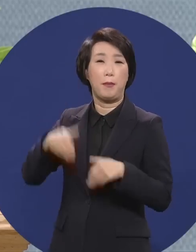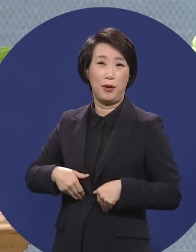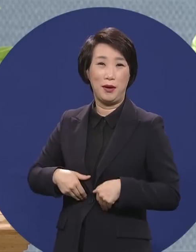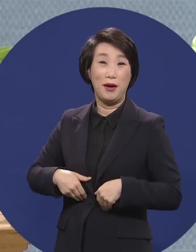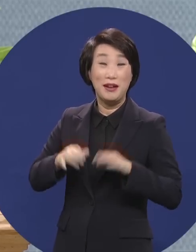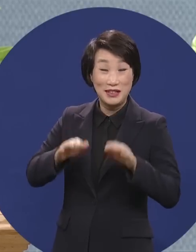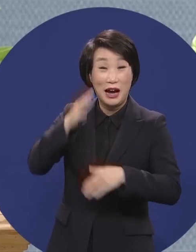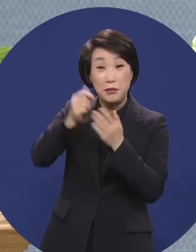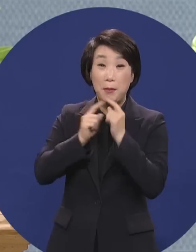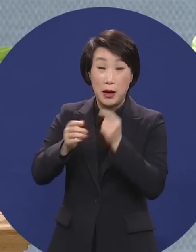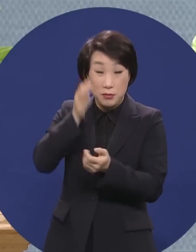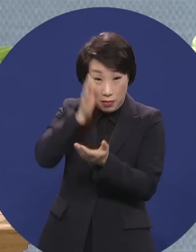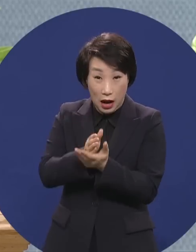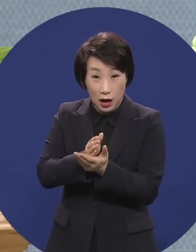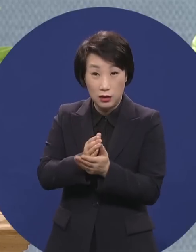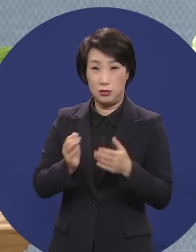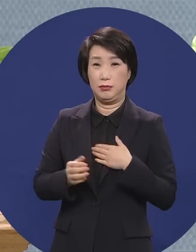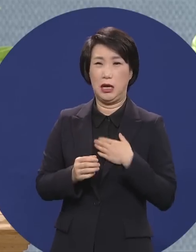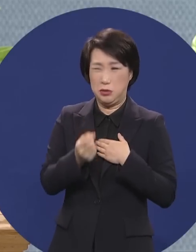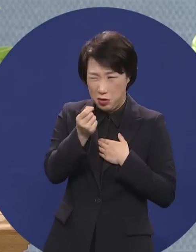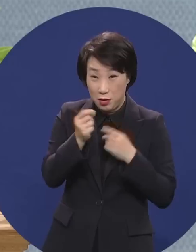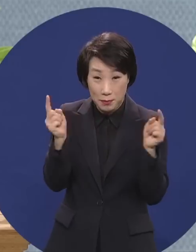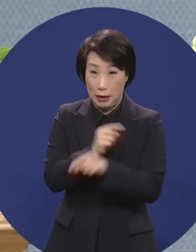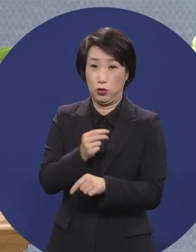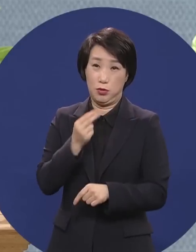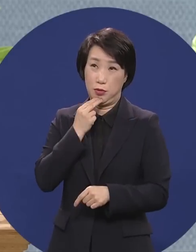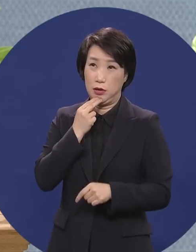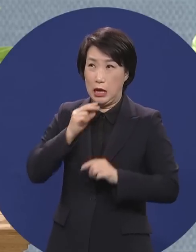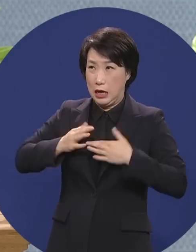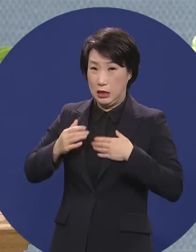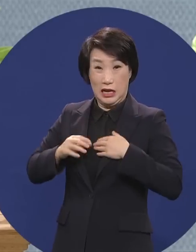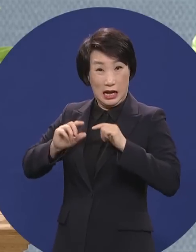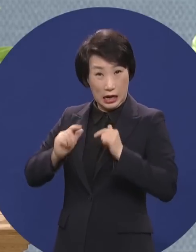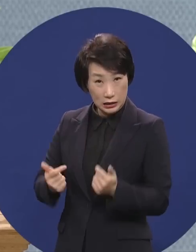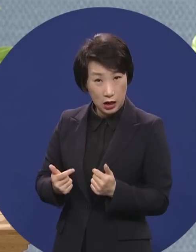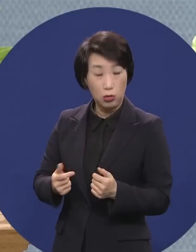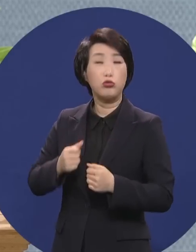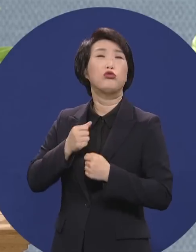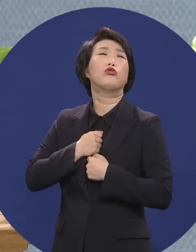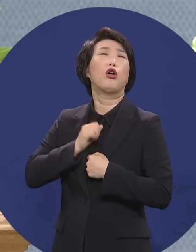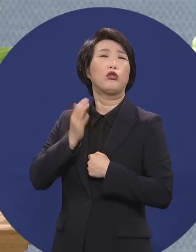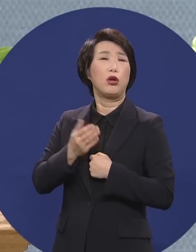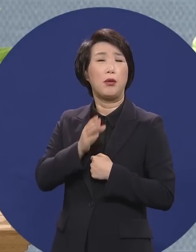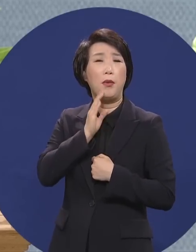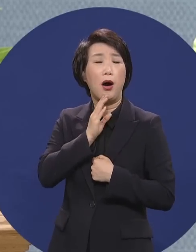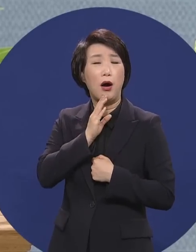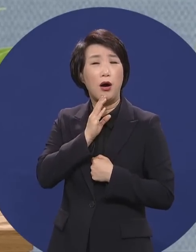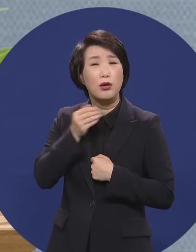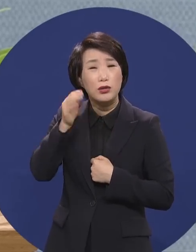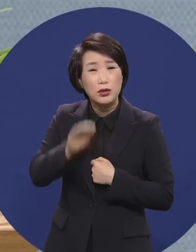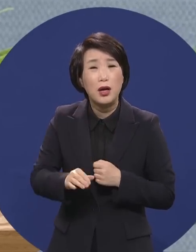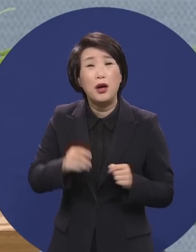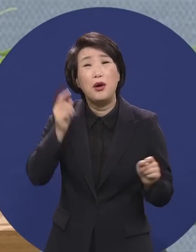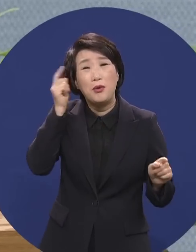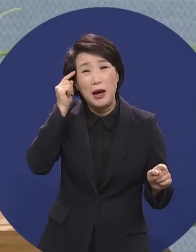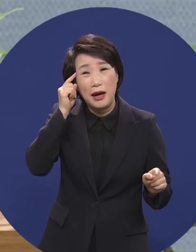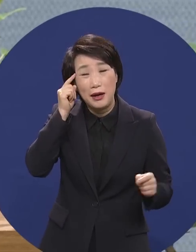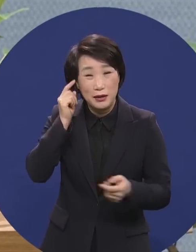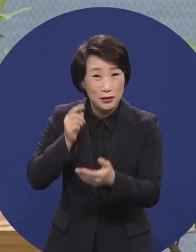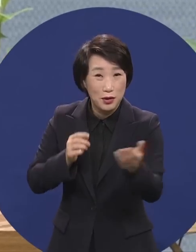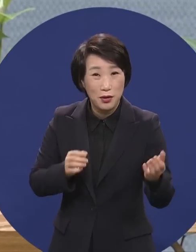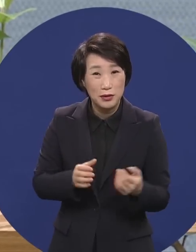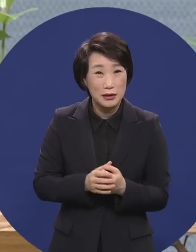하지 말라 했으면 1.1획도 변함없이 나도 아니다 해야 되는데 왜